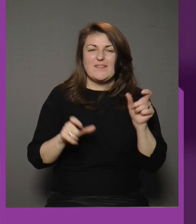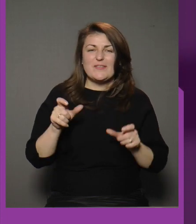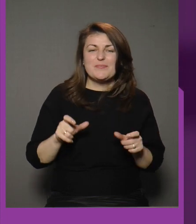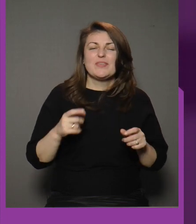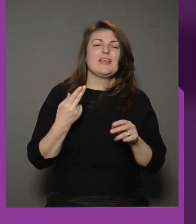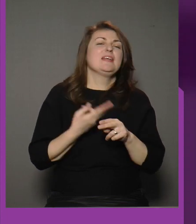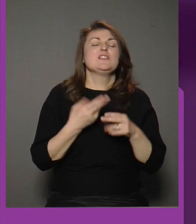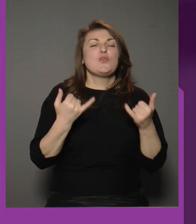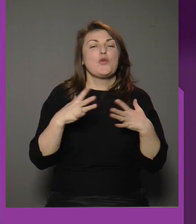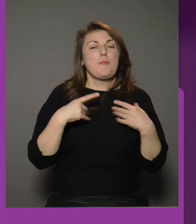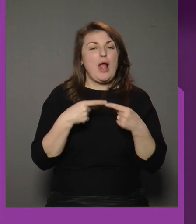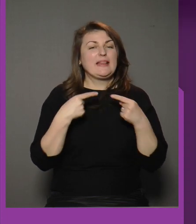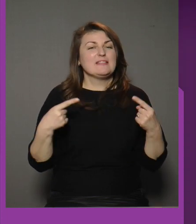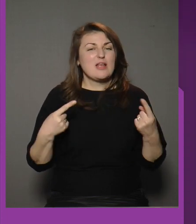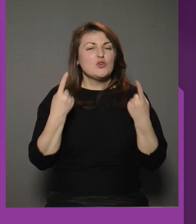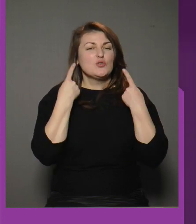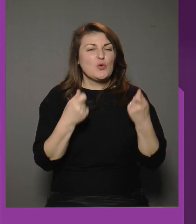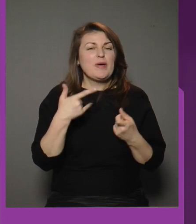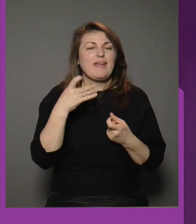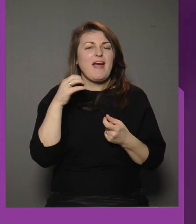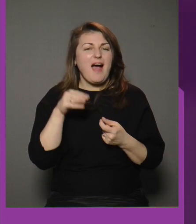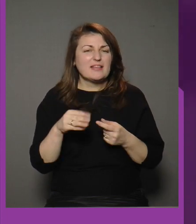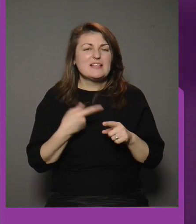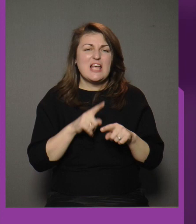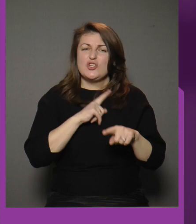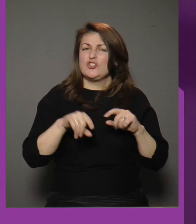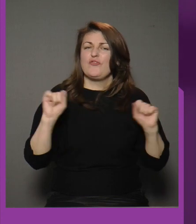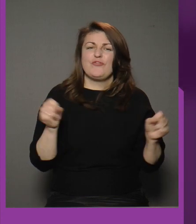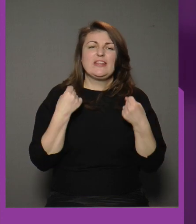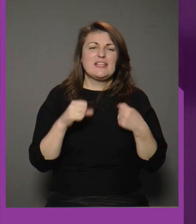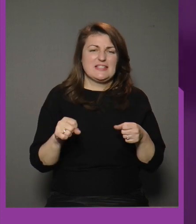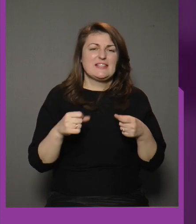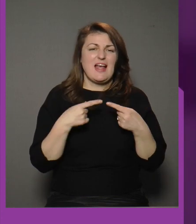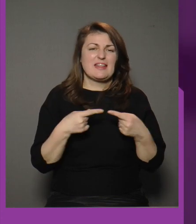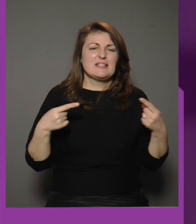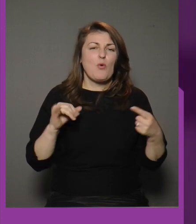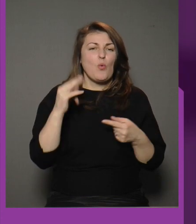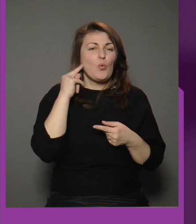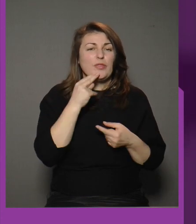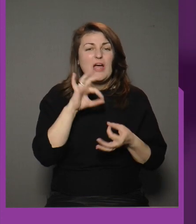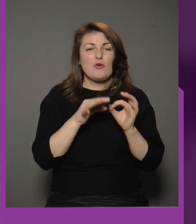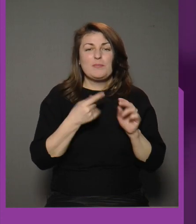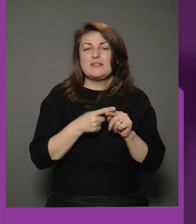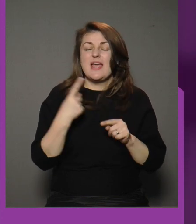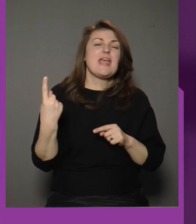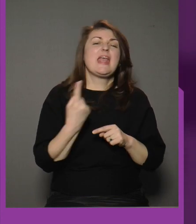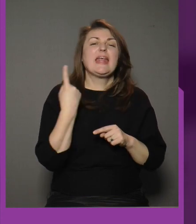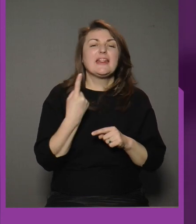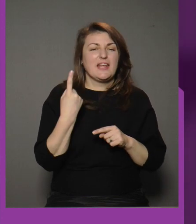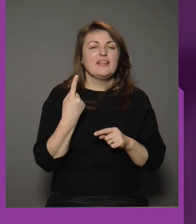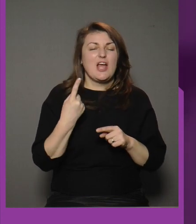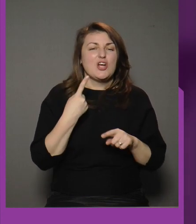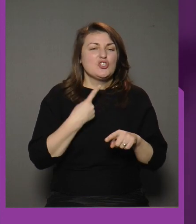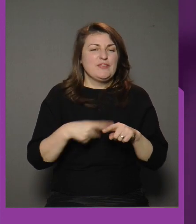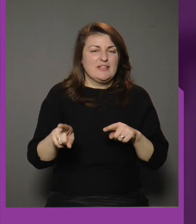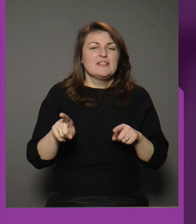Сьогодні була дисципліна супергіганта. Це швидкісна дисципліна. У дефлімпійців це єдина швидкісна